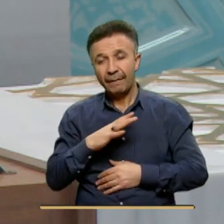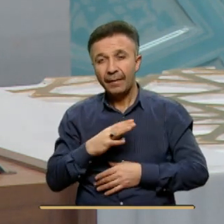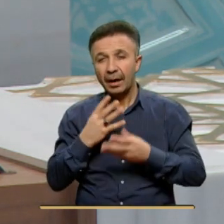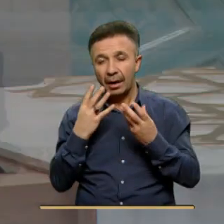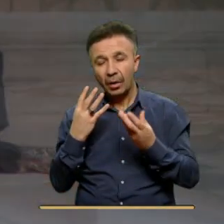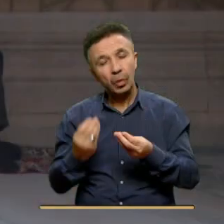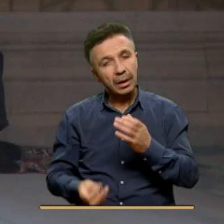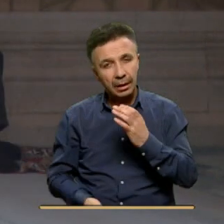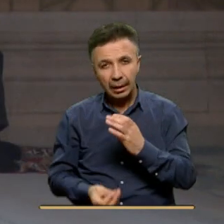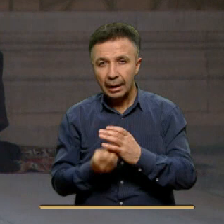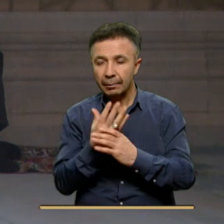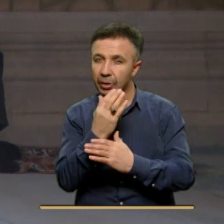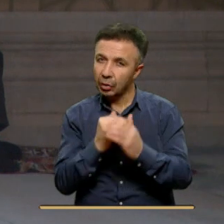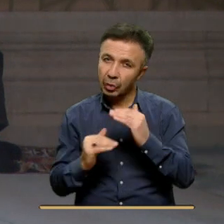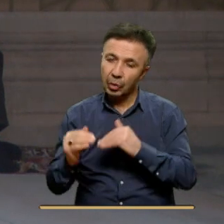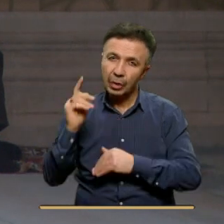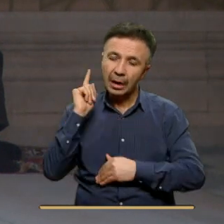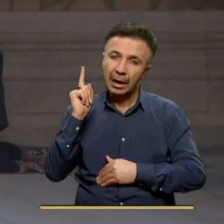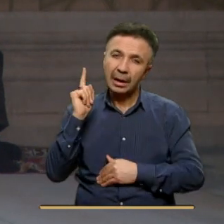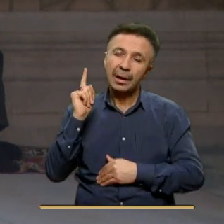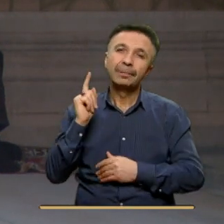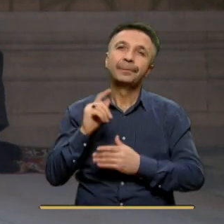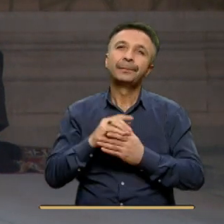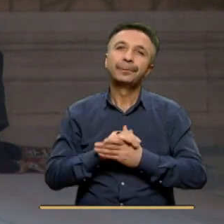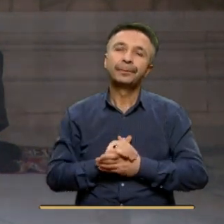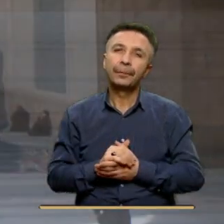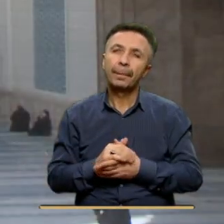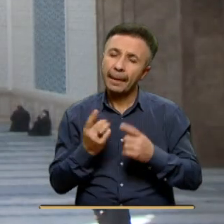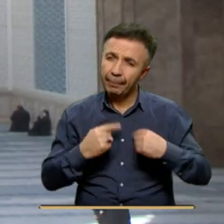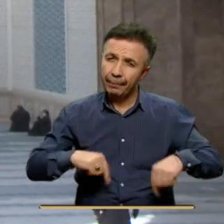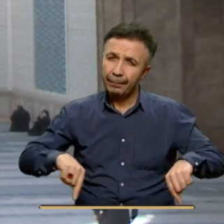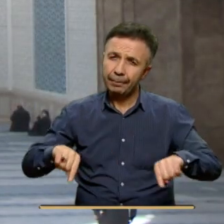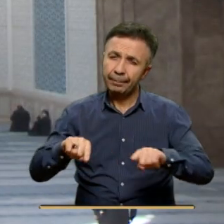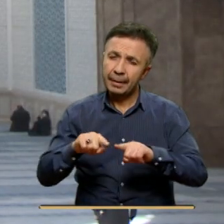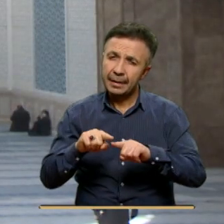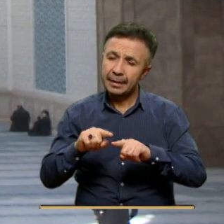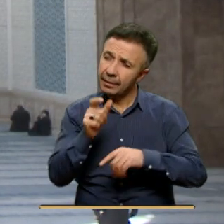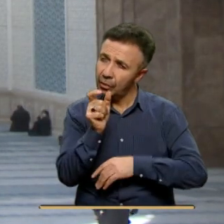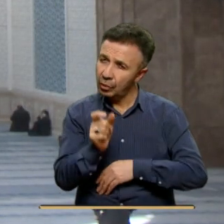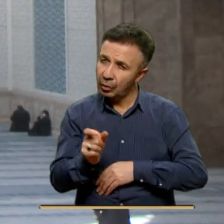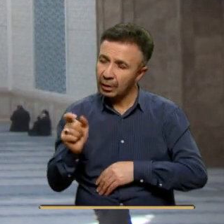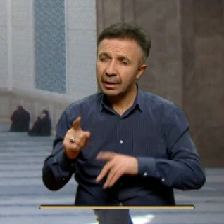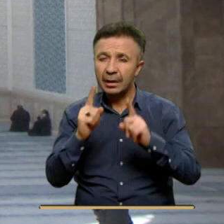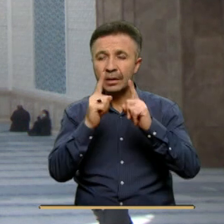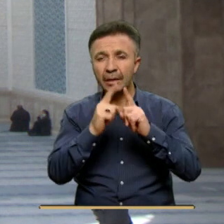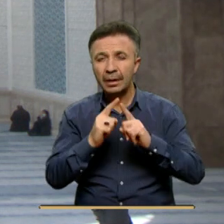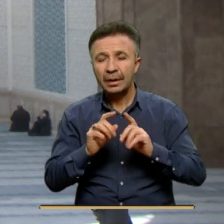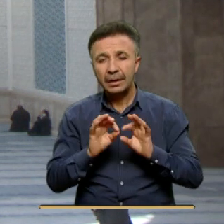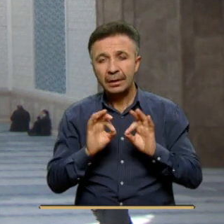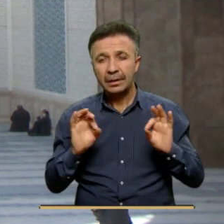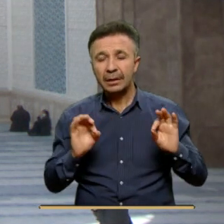yaratmıştır. Yüce Allah Celle Celaluhu biz kullarına sayısız